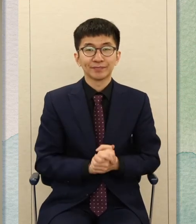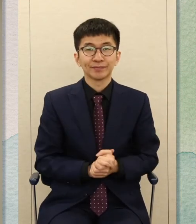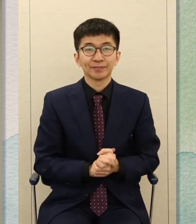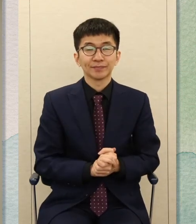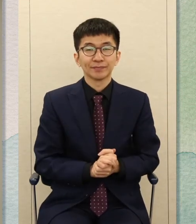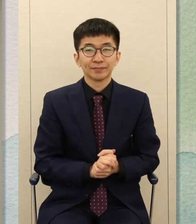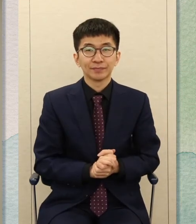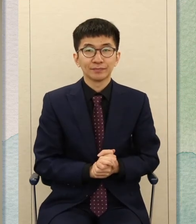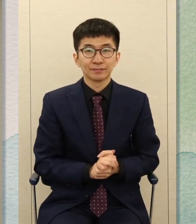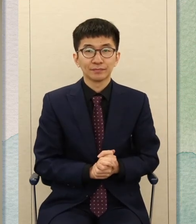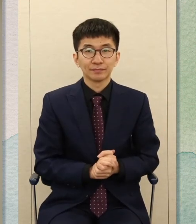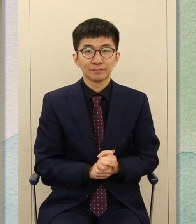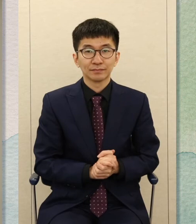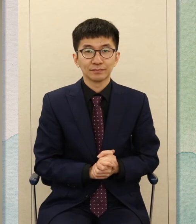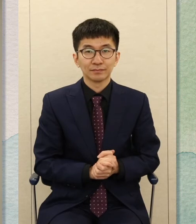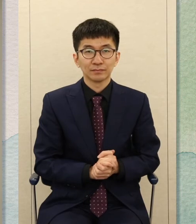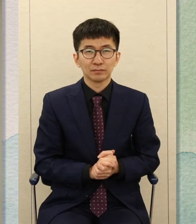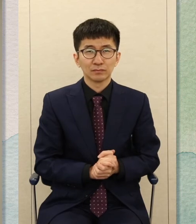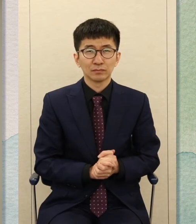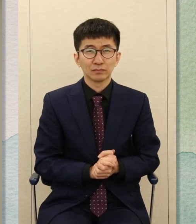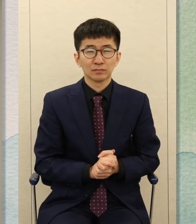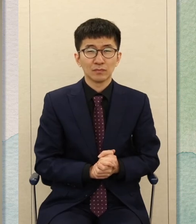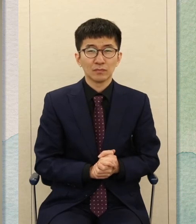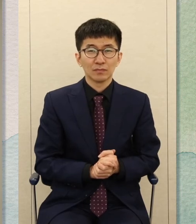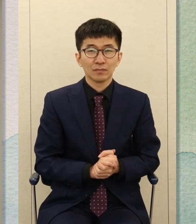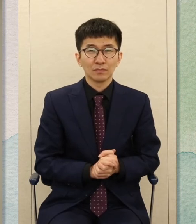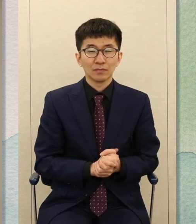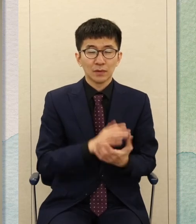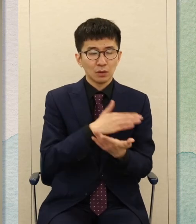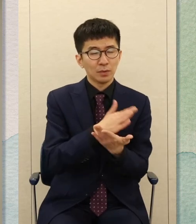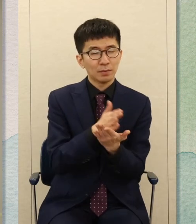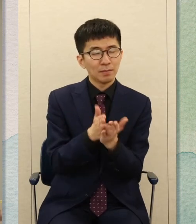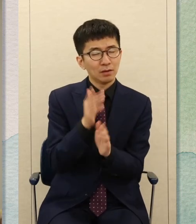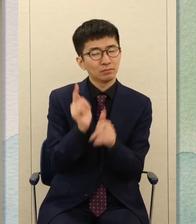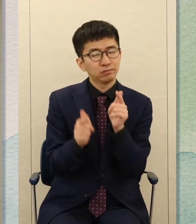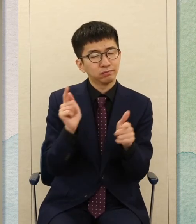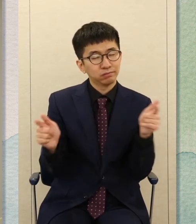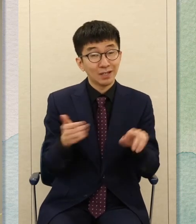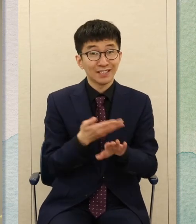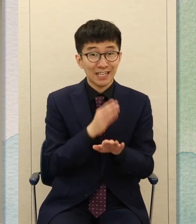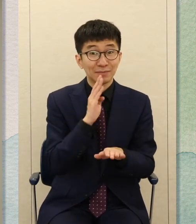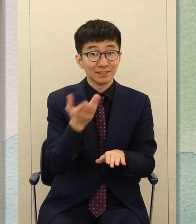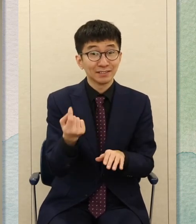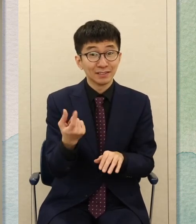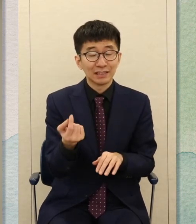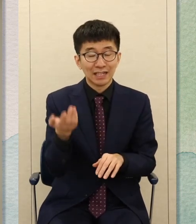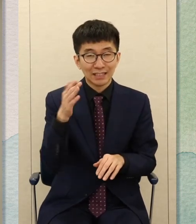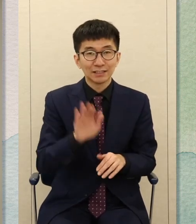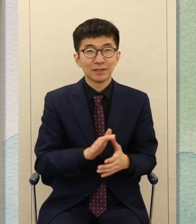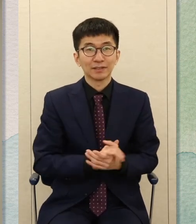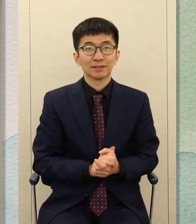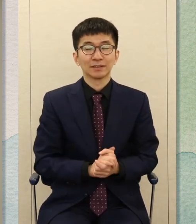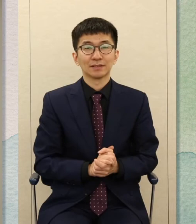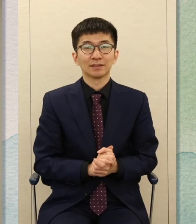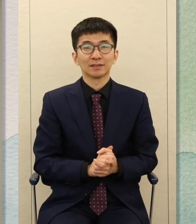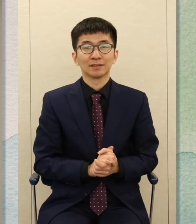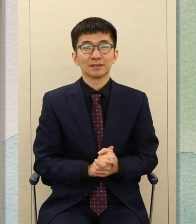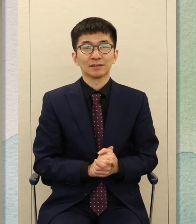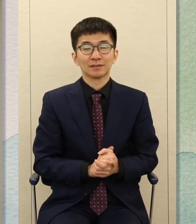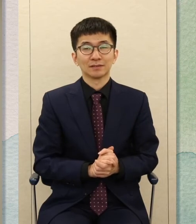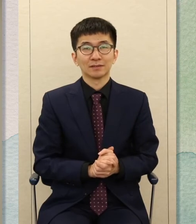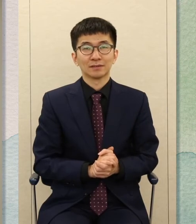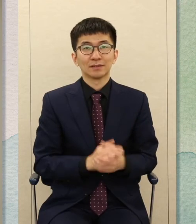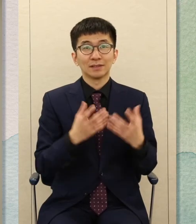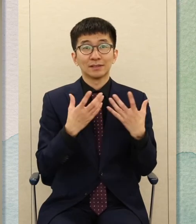예, 특히 이제 그 중에 너무 장르 픽션들은 너무 독자가 조금 좁혀질 수 있잖아요. 그러니까 이제 장르 픽션보다는 좀